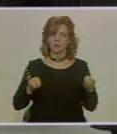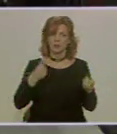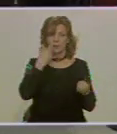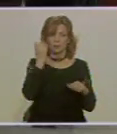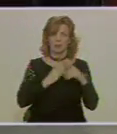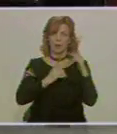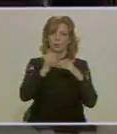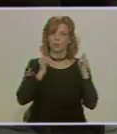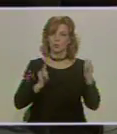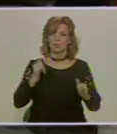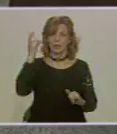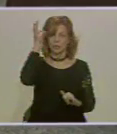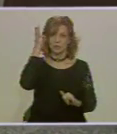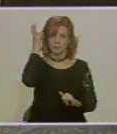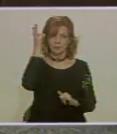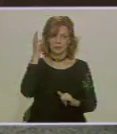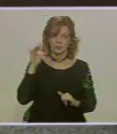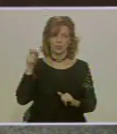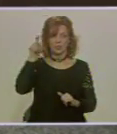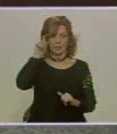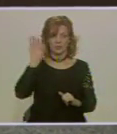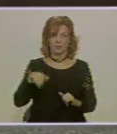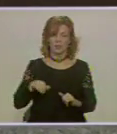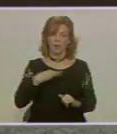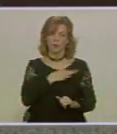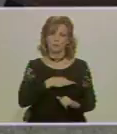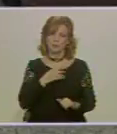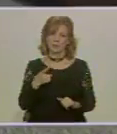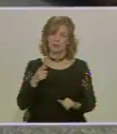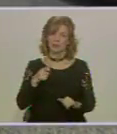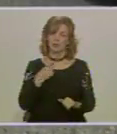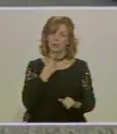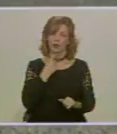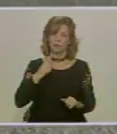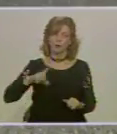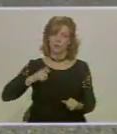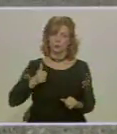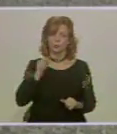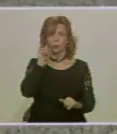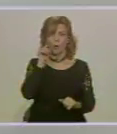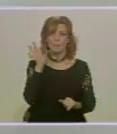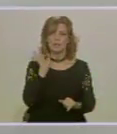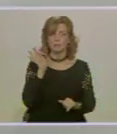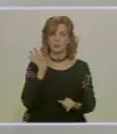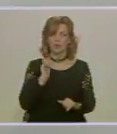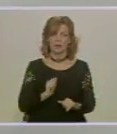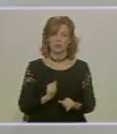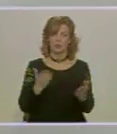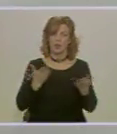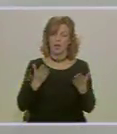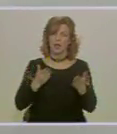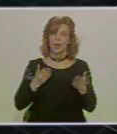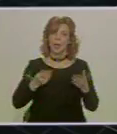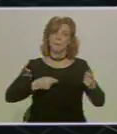construit acest vis. Cred că la Universitatea din Craiova există oameni specialiști, oameni care